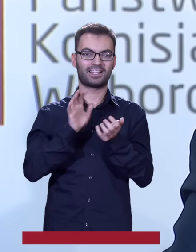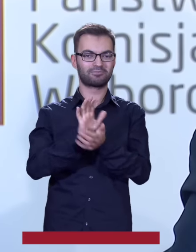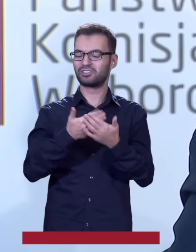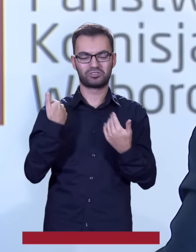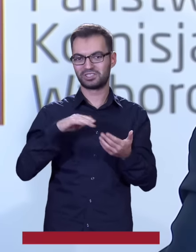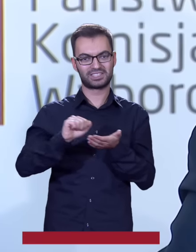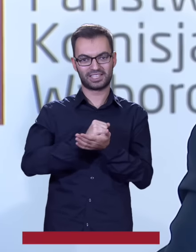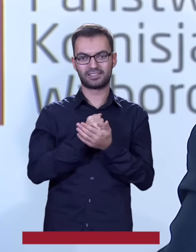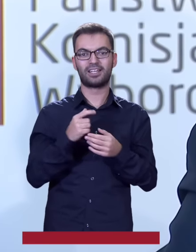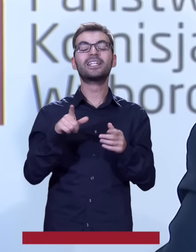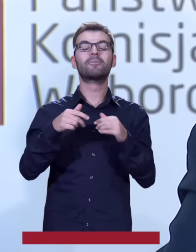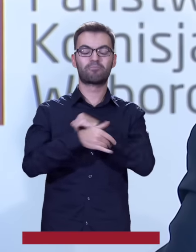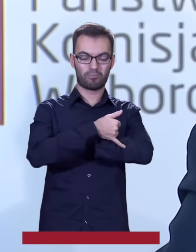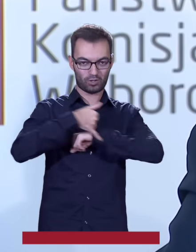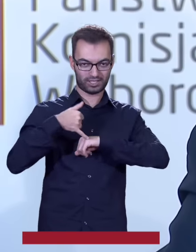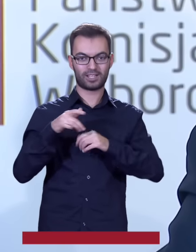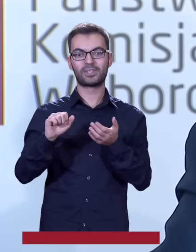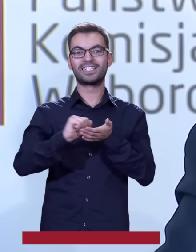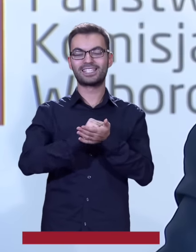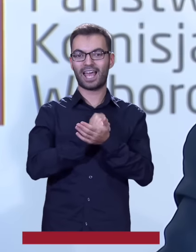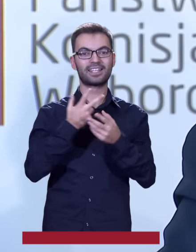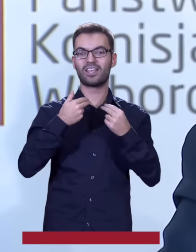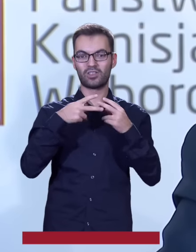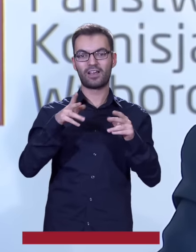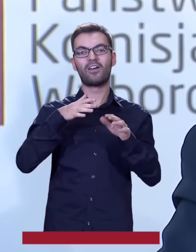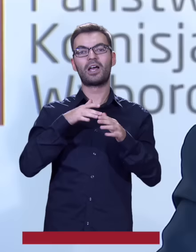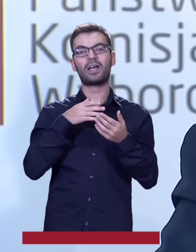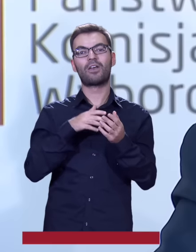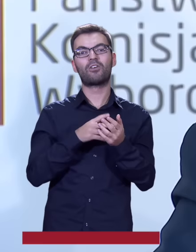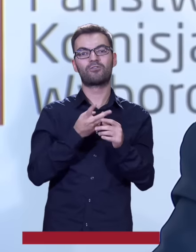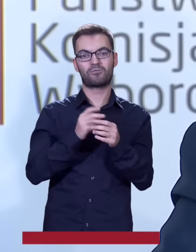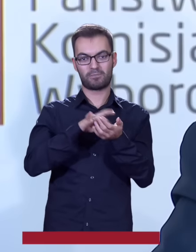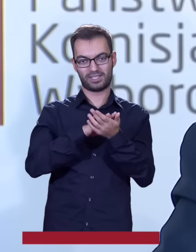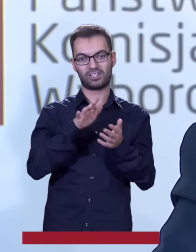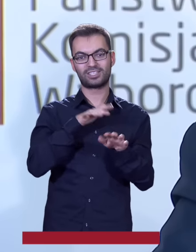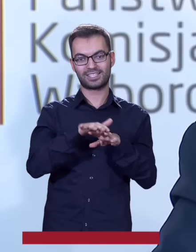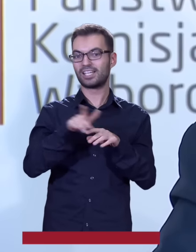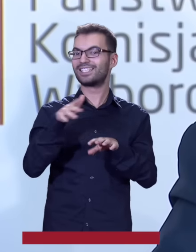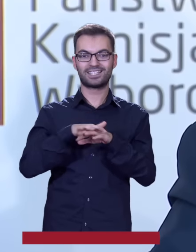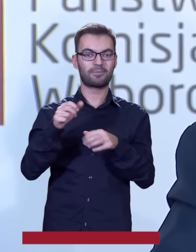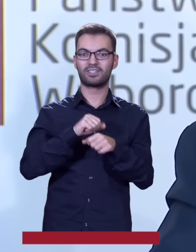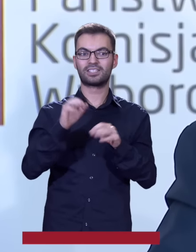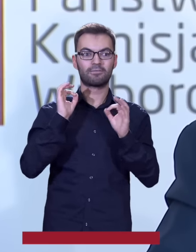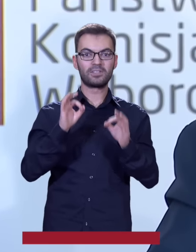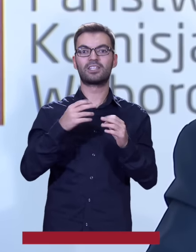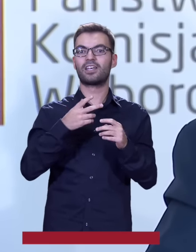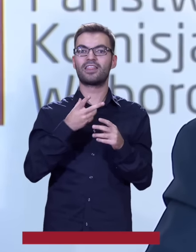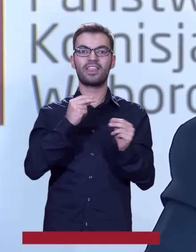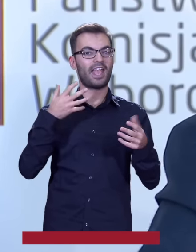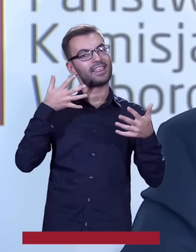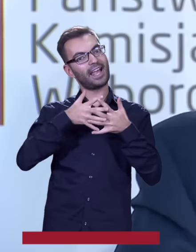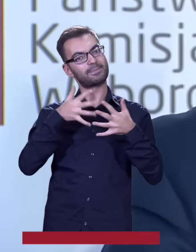podkreślam, chodzi o skany protokołów, nie o dane wprowadzone do systemu, dlatego że ten system jest nieszczelny, nietransparentny.